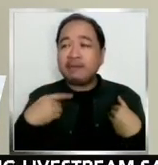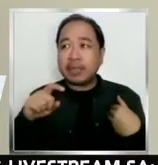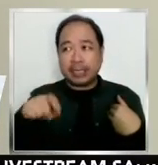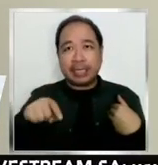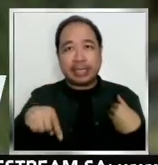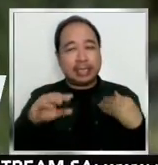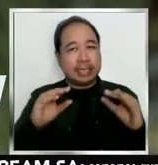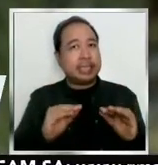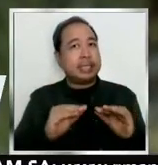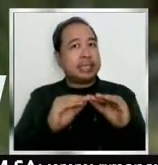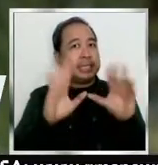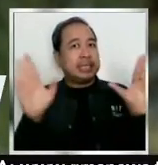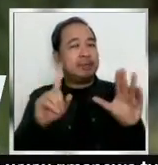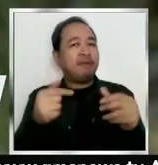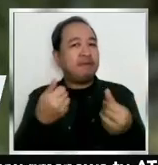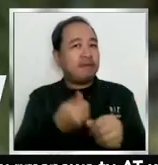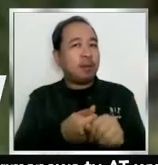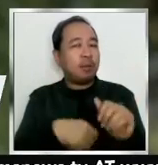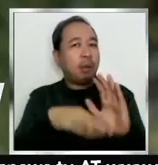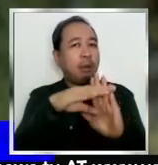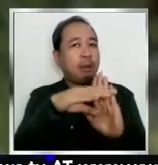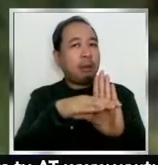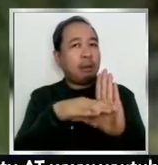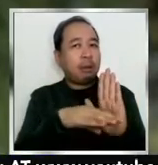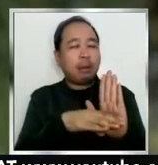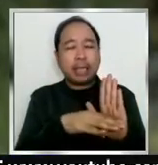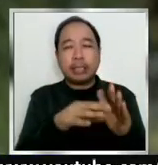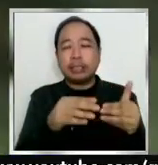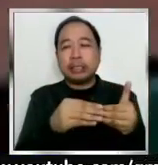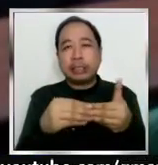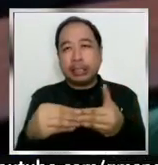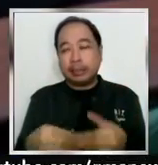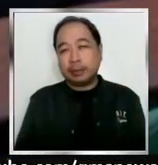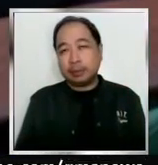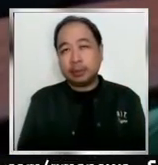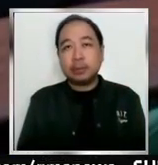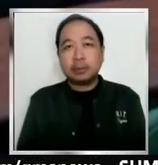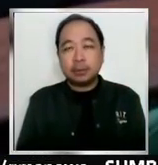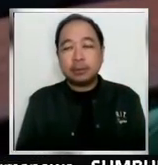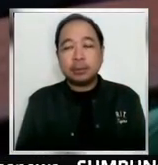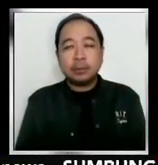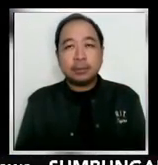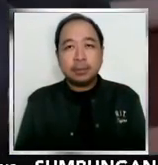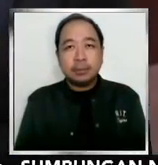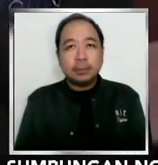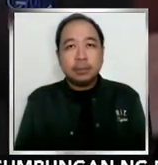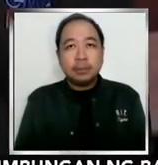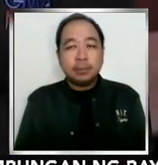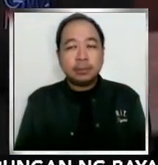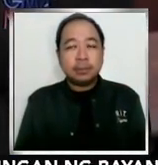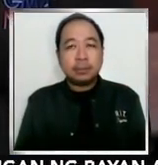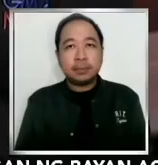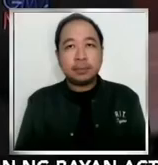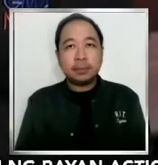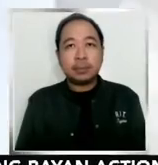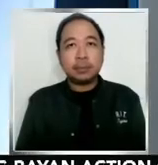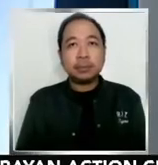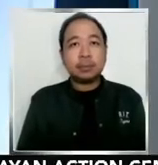mga guidelines. Para sa GMA Integrated News, Bernadette Reyes, Mav Gonzalez, Nakatutok, 24 Oras.